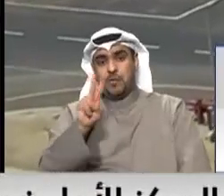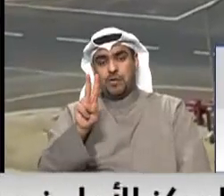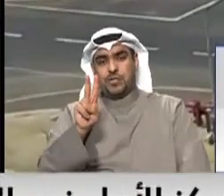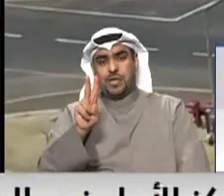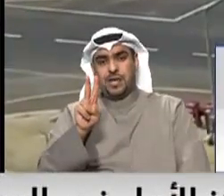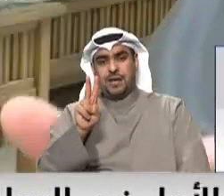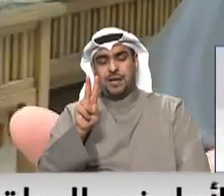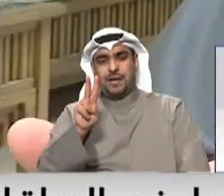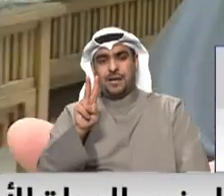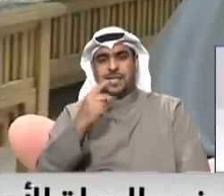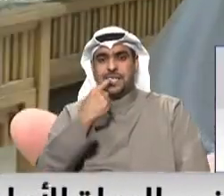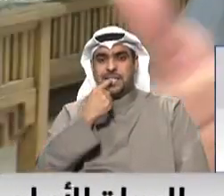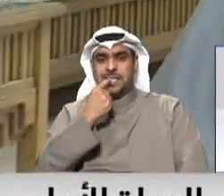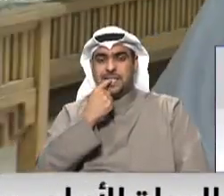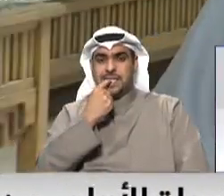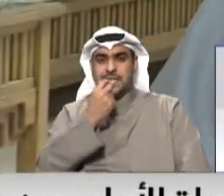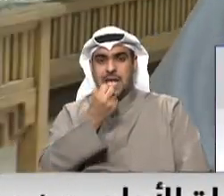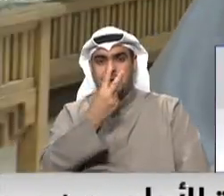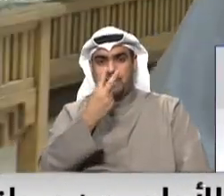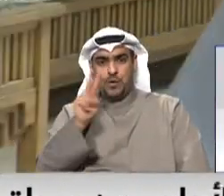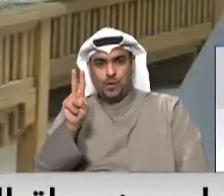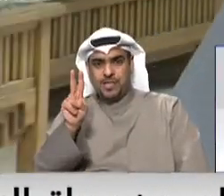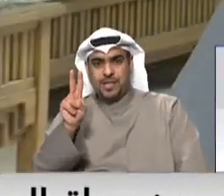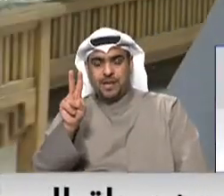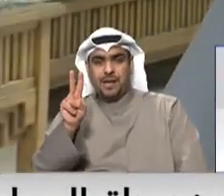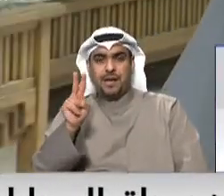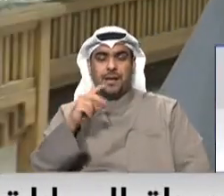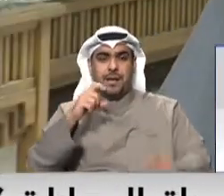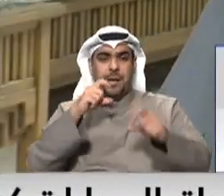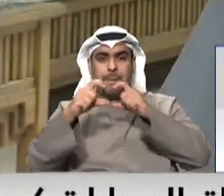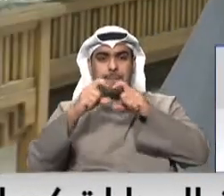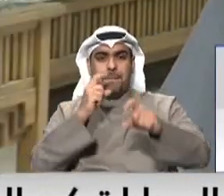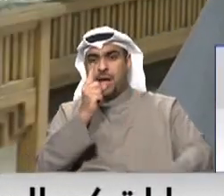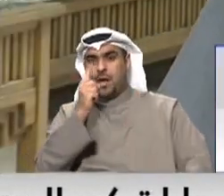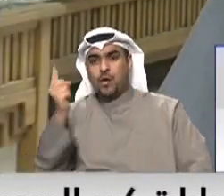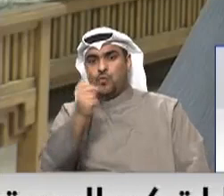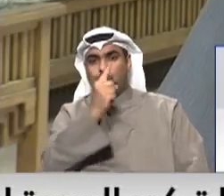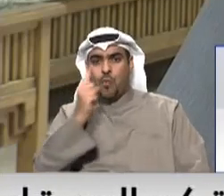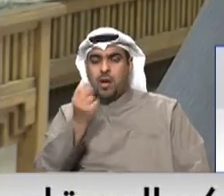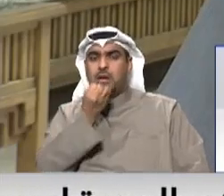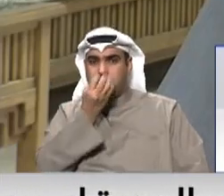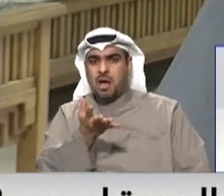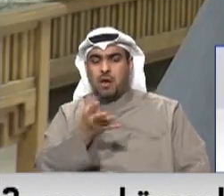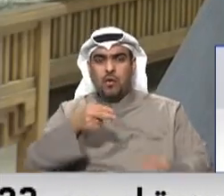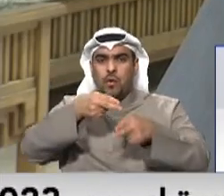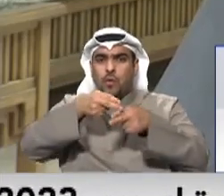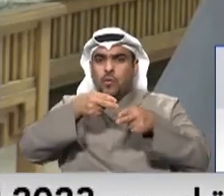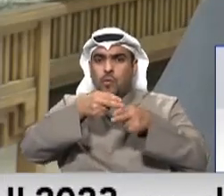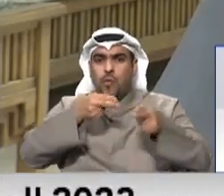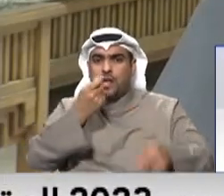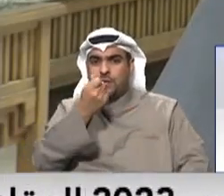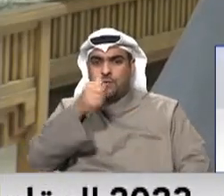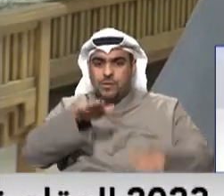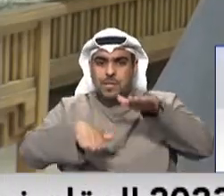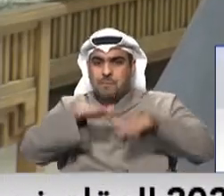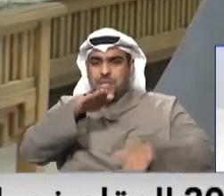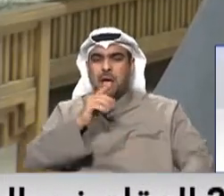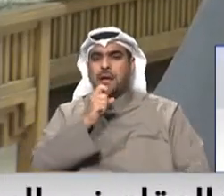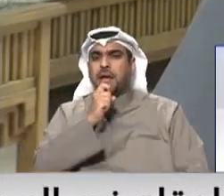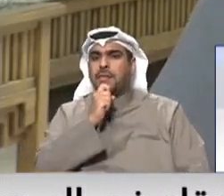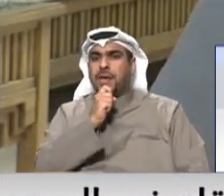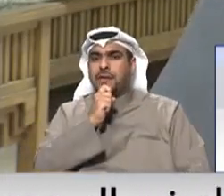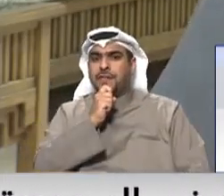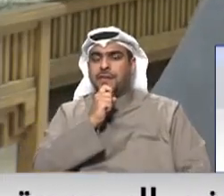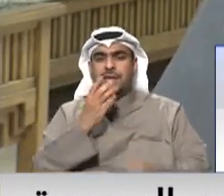التصنيف الائتماني يمكن اكثر من ثلاث مرات ولكن ولله الحمد فين من تقريبا سنه او اقل بدات تصنيف